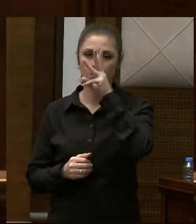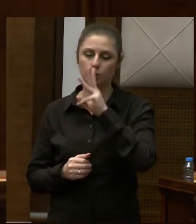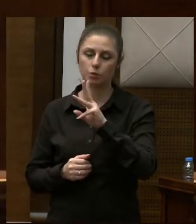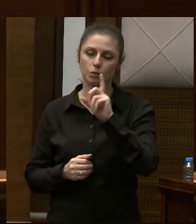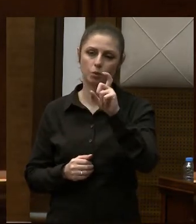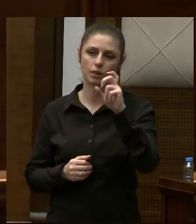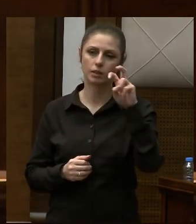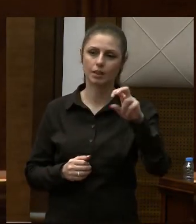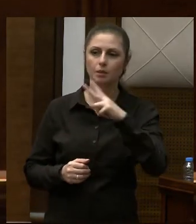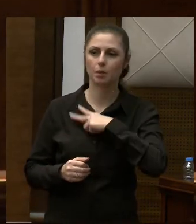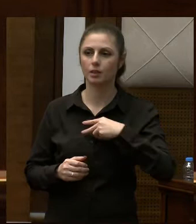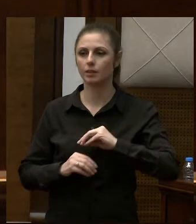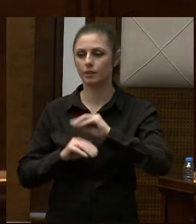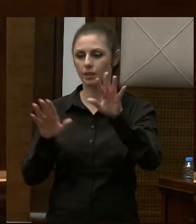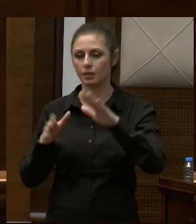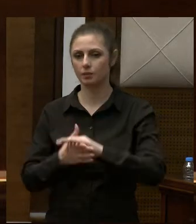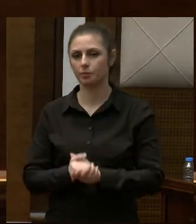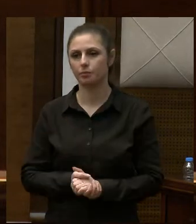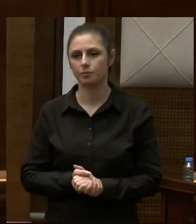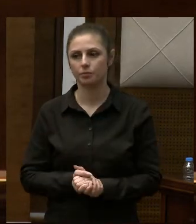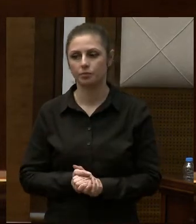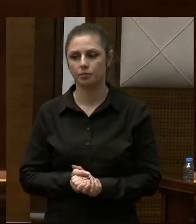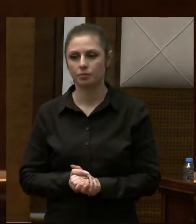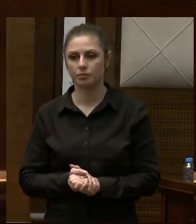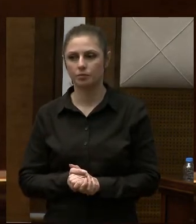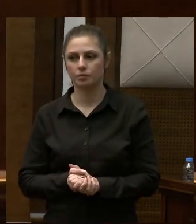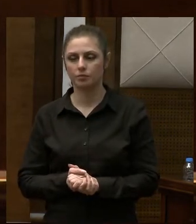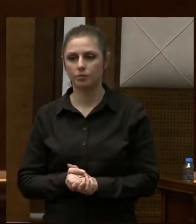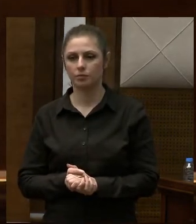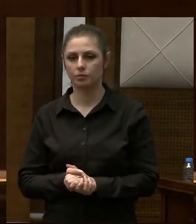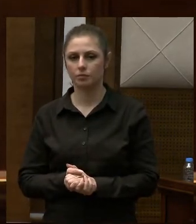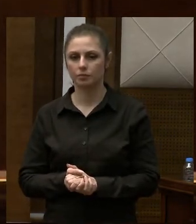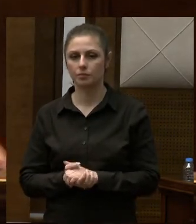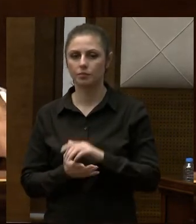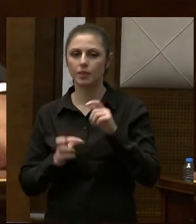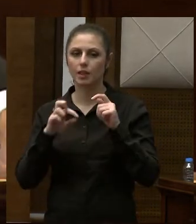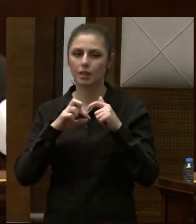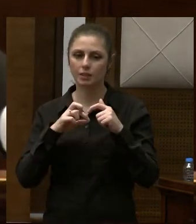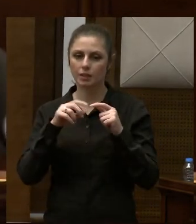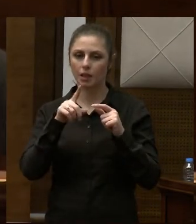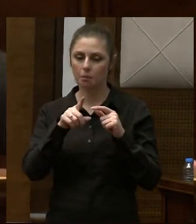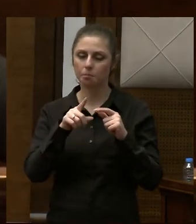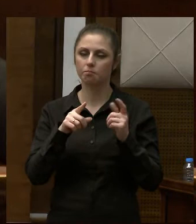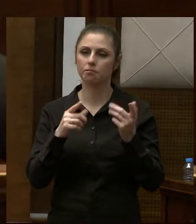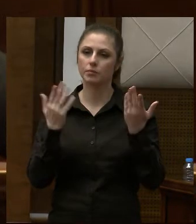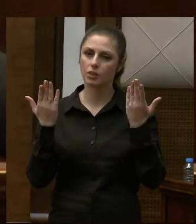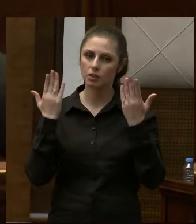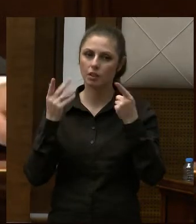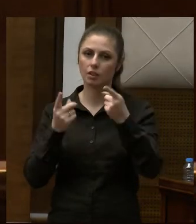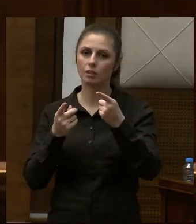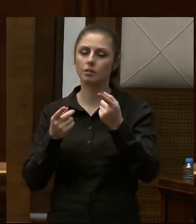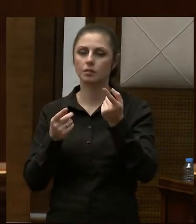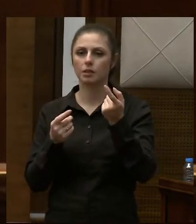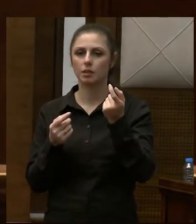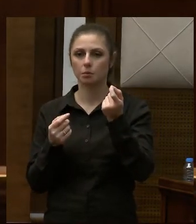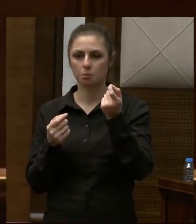belediyeye. Biz bu Recep Bey'in temennisiyle inşallah arkadaşlar bu biraz